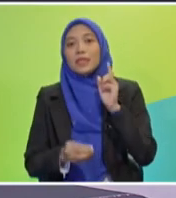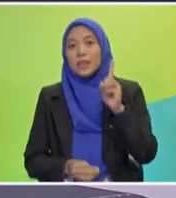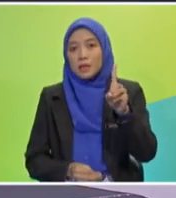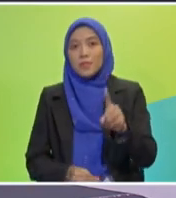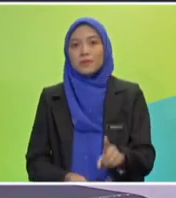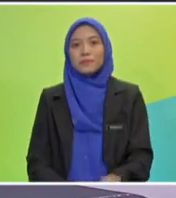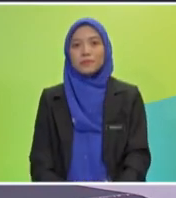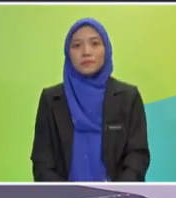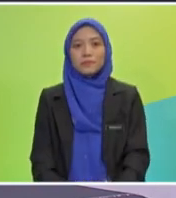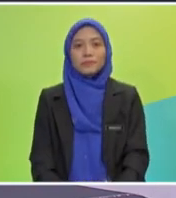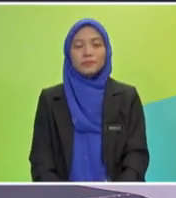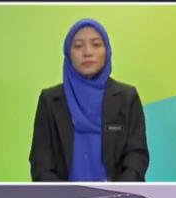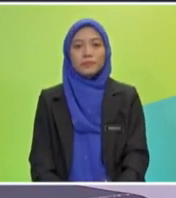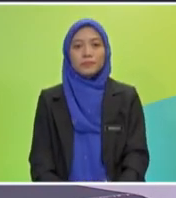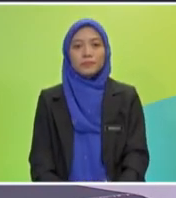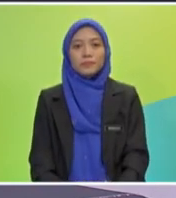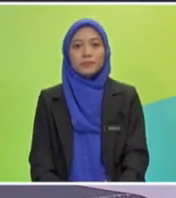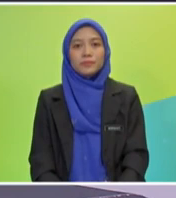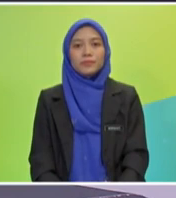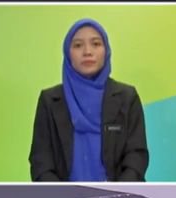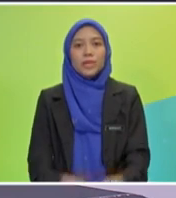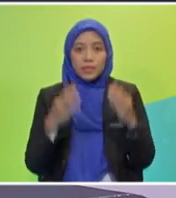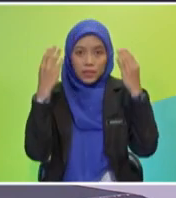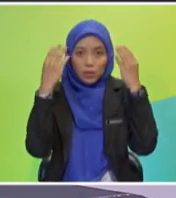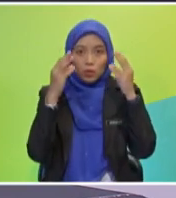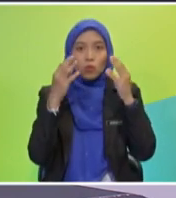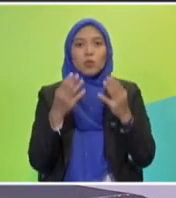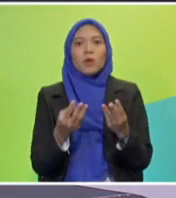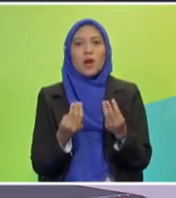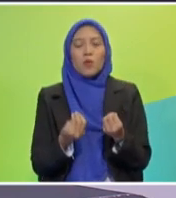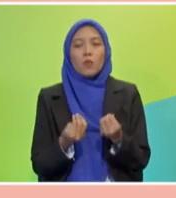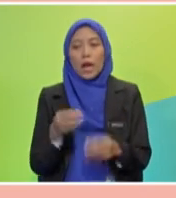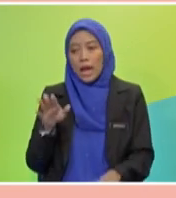Baiklah, dialog yang pertama. Ya, cikgu minta adik Naura.